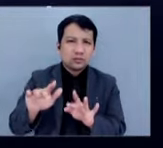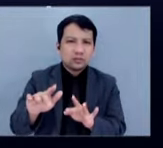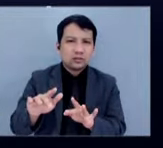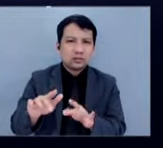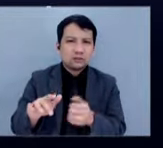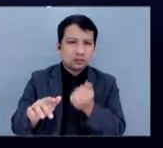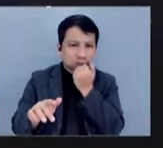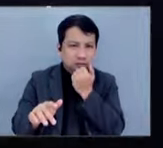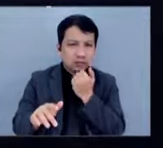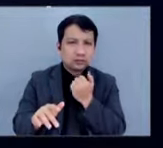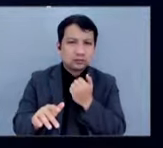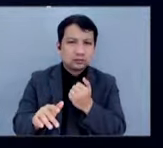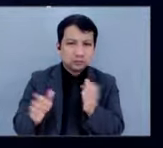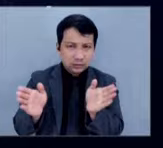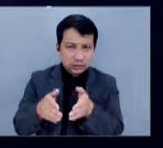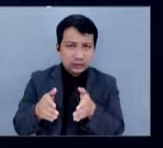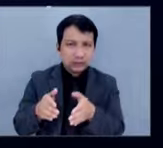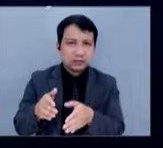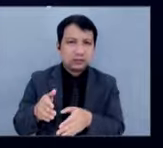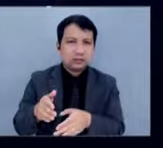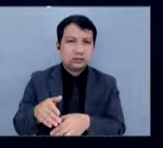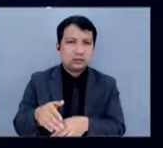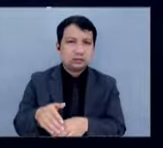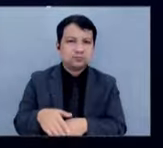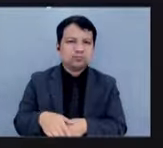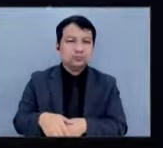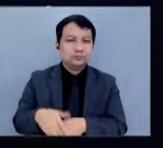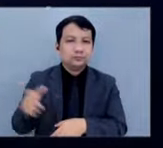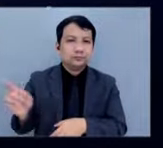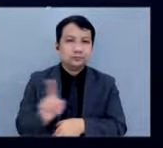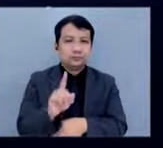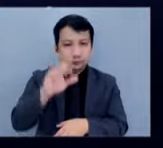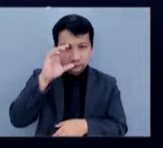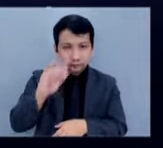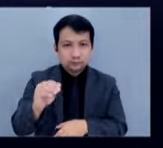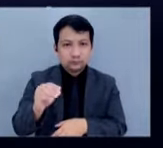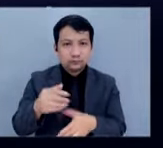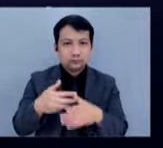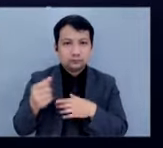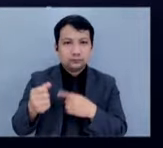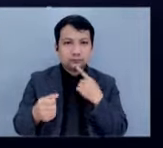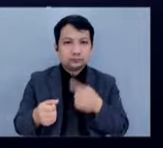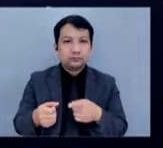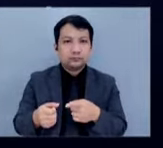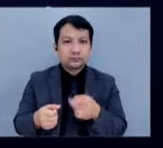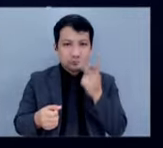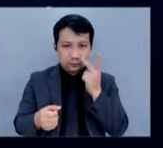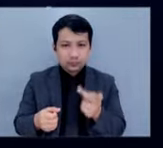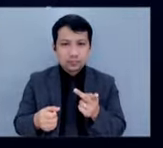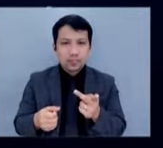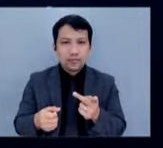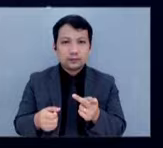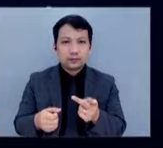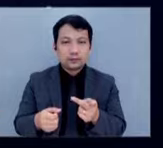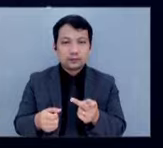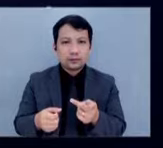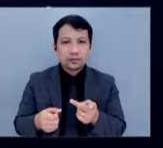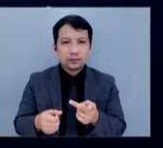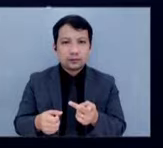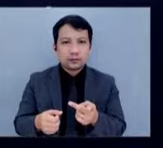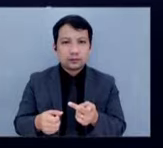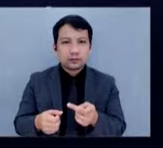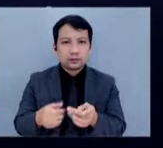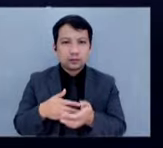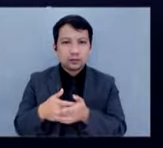naman. Ang lit-lit niyan. Pumasok sa loob ang lalaki at lumabas ulit para tingnan ang kuting pero lupay-pay na ito. Itinapon